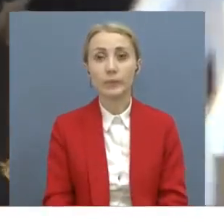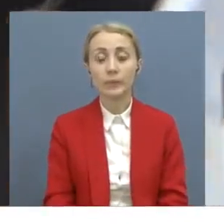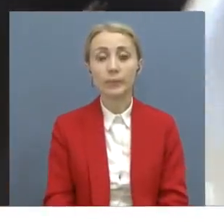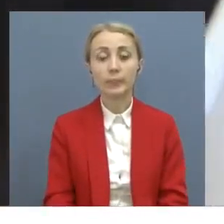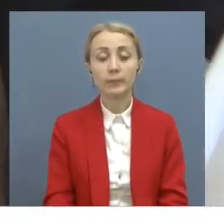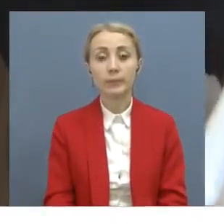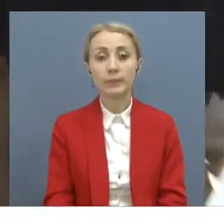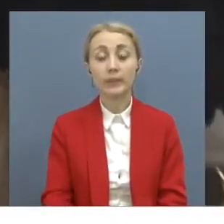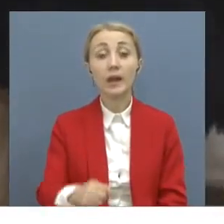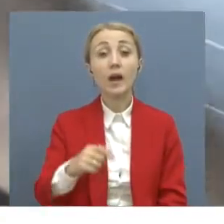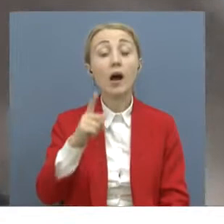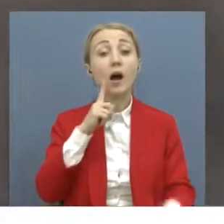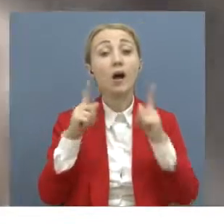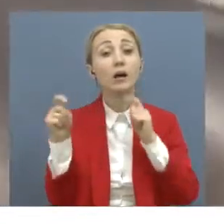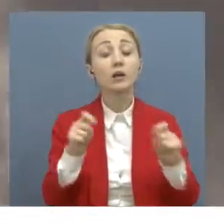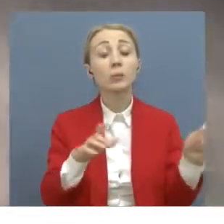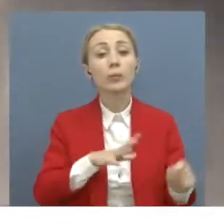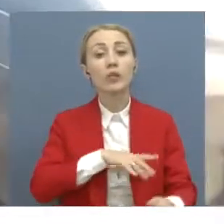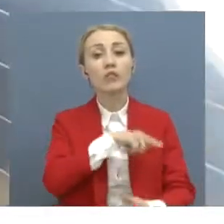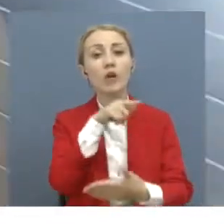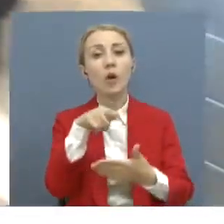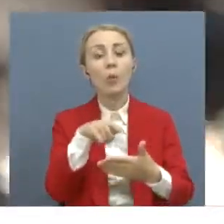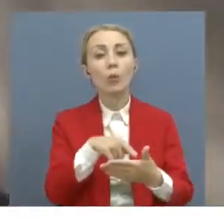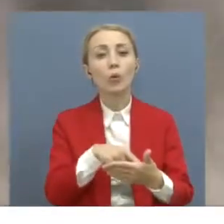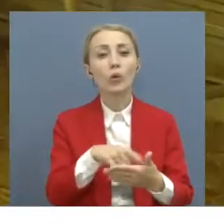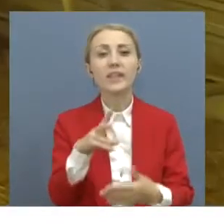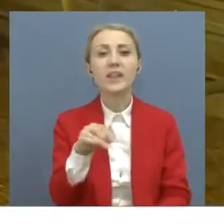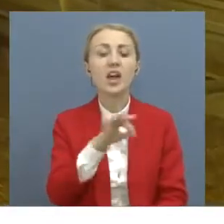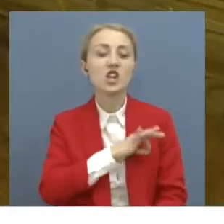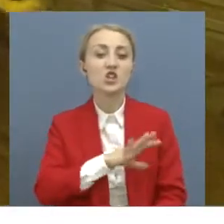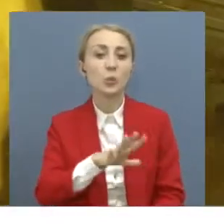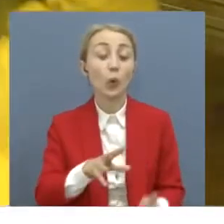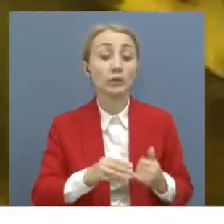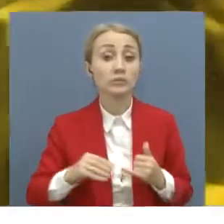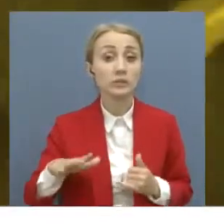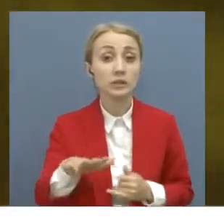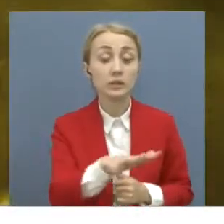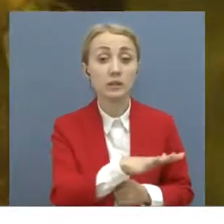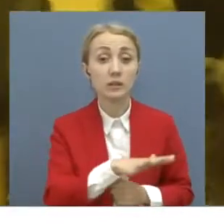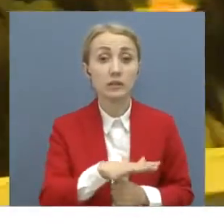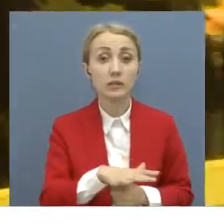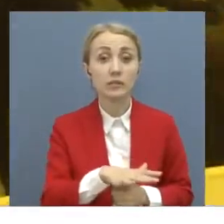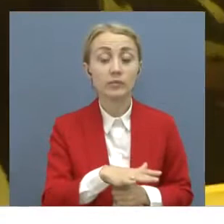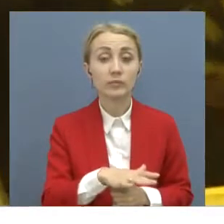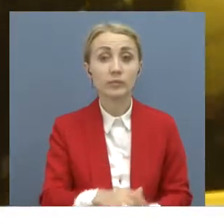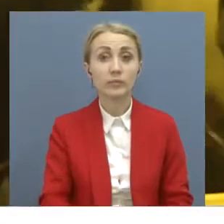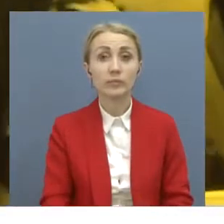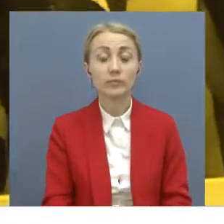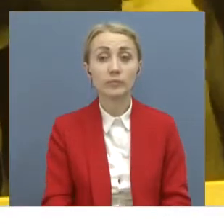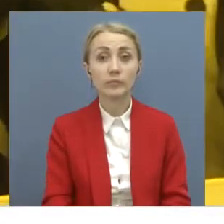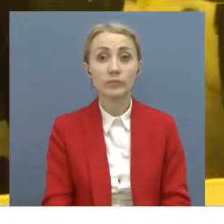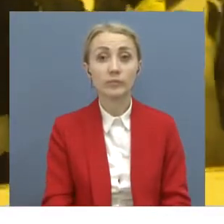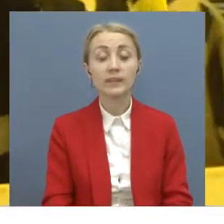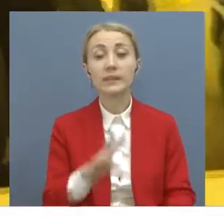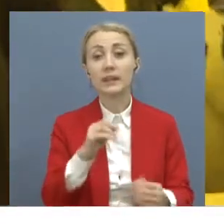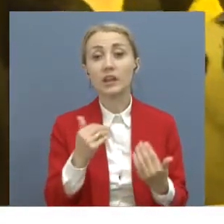қараны асылдандыру бағытында іргелі жұмыстар атқарылуда. Бүгінде өңірдің тауарлы шаруашылықтарында 3000 басқа жуық етті бағыттағы асыл